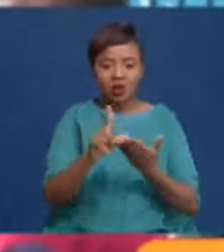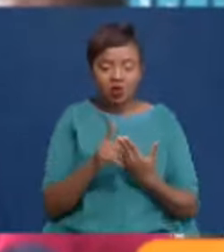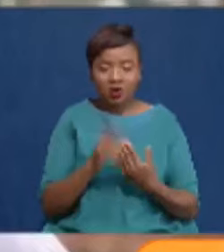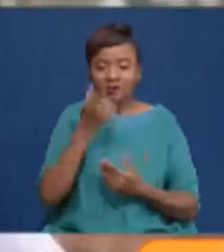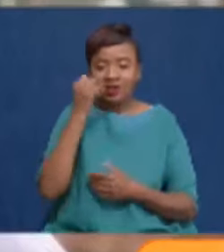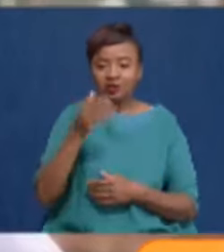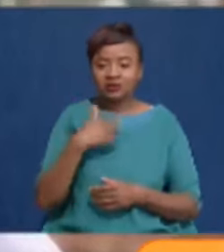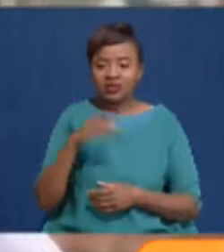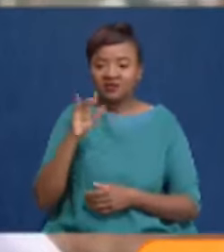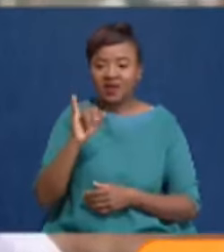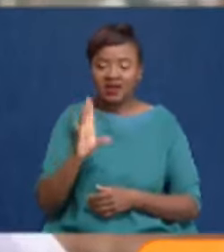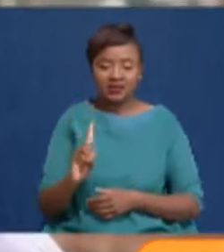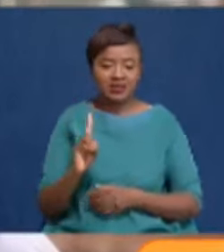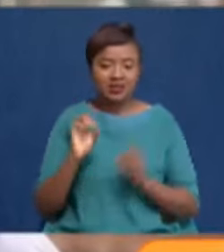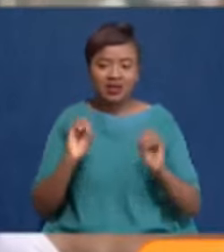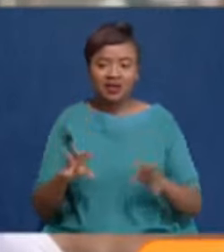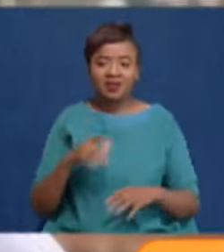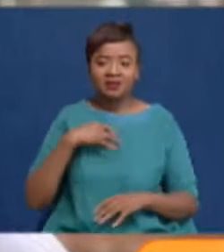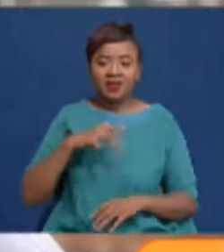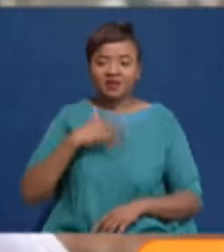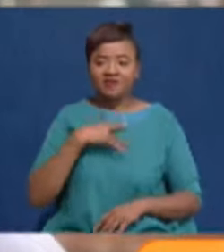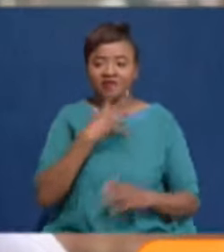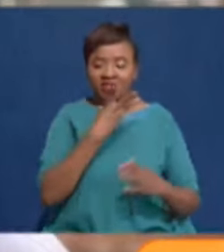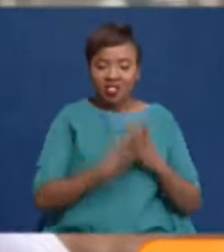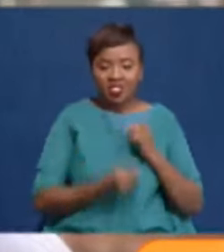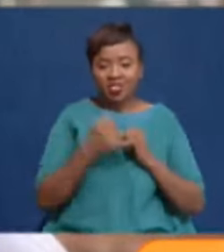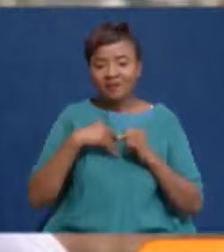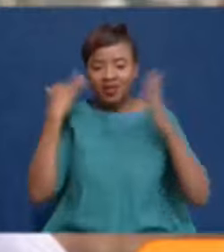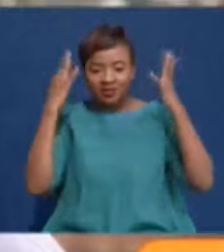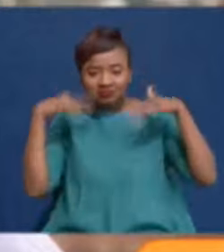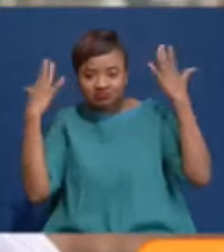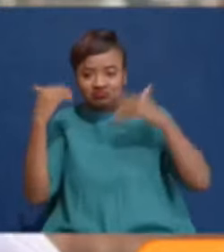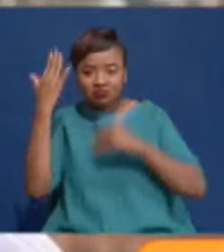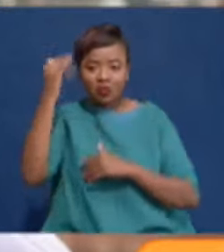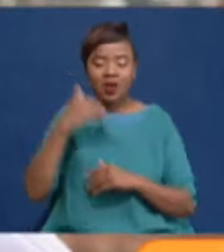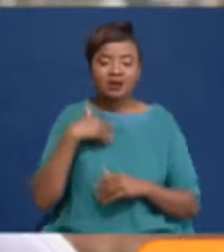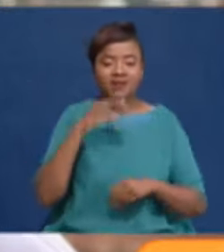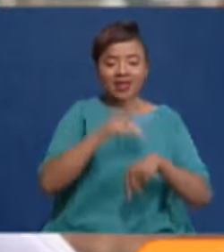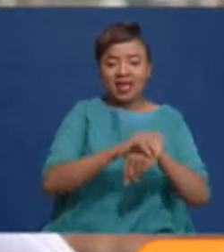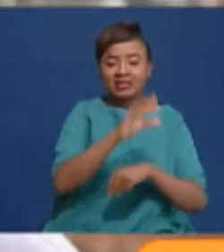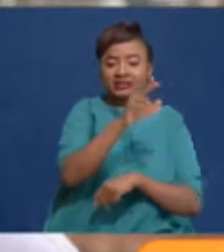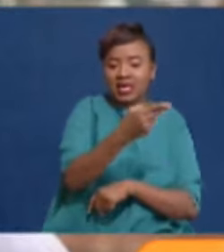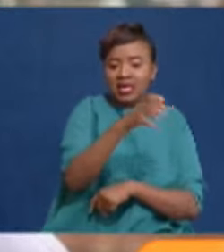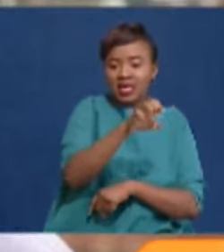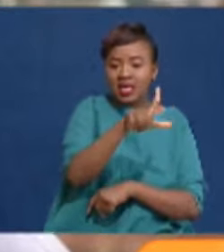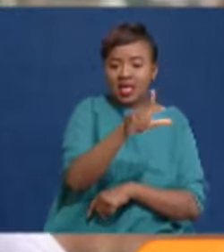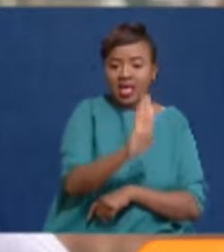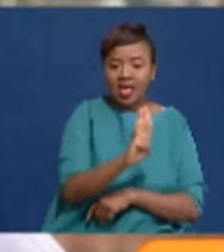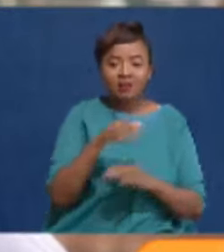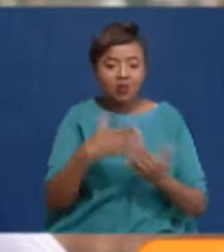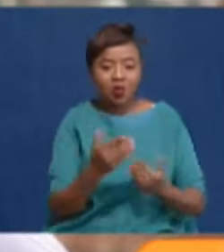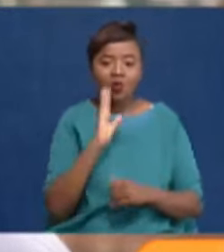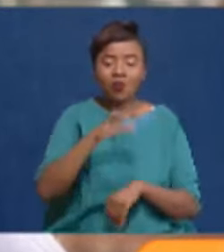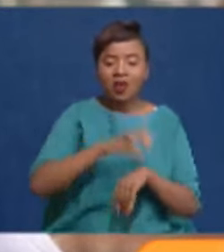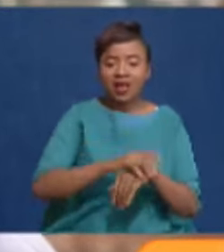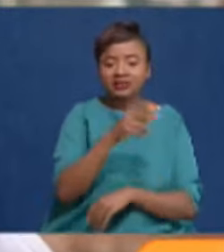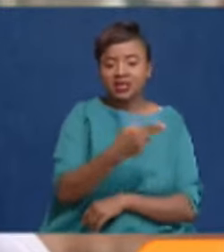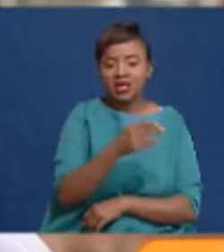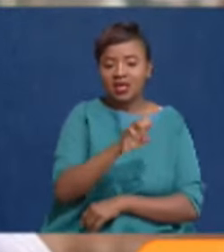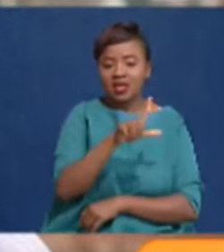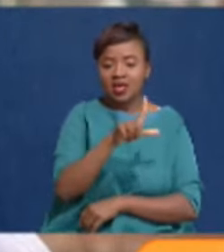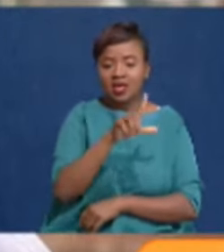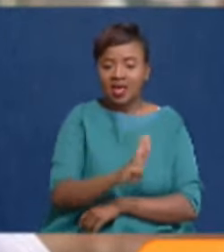kitambulisho. Niko devastated, you can't get help, I must apply as gym za atalipaji fees, jusina ID, only the reason jusina ID. Siwezi